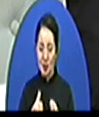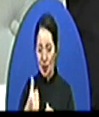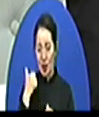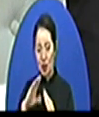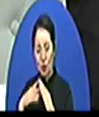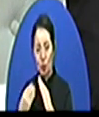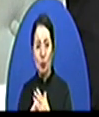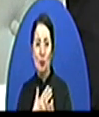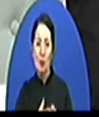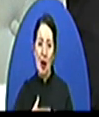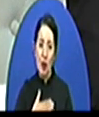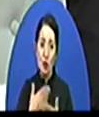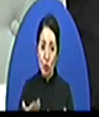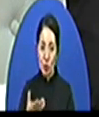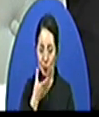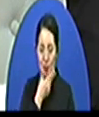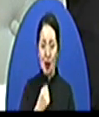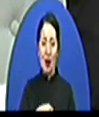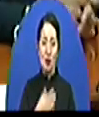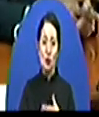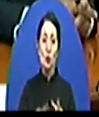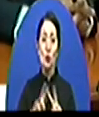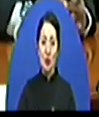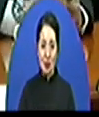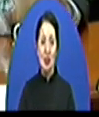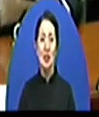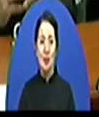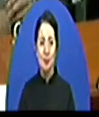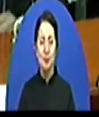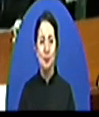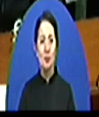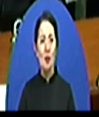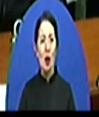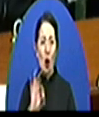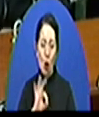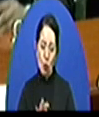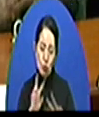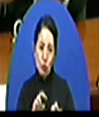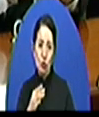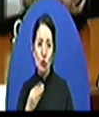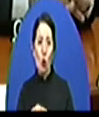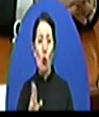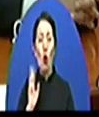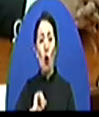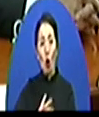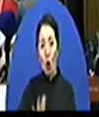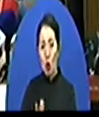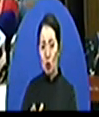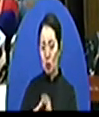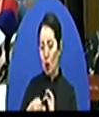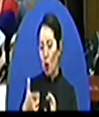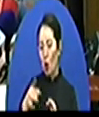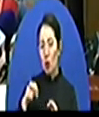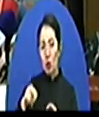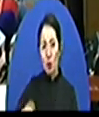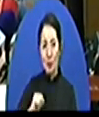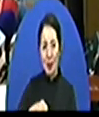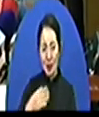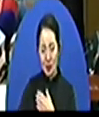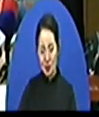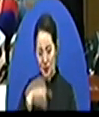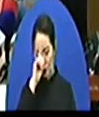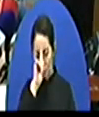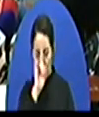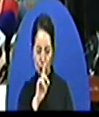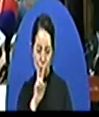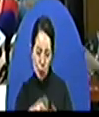баярлуулсан ийм сайхан одоо үйл ажиллагаа үргэлж хийнэ. Халдвар төвчин судлын үндэсний төвийн коронавирусын голомтод ажиллаж байгаа ихэмт совилогч,